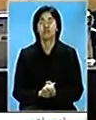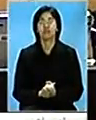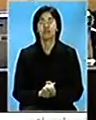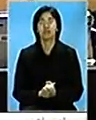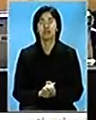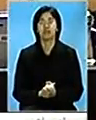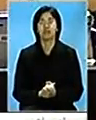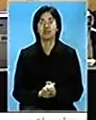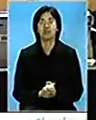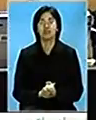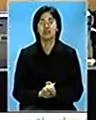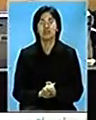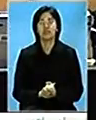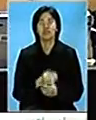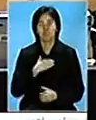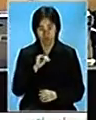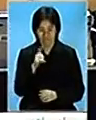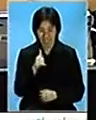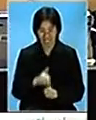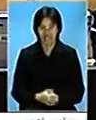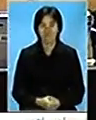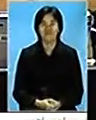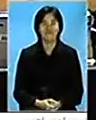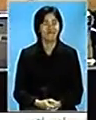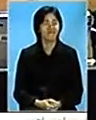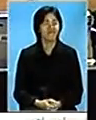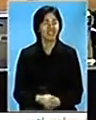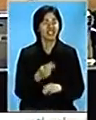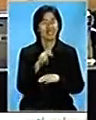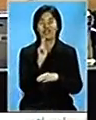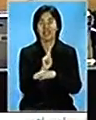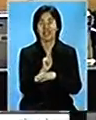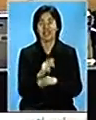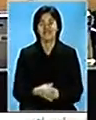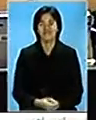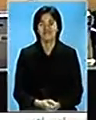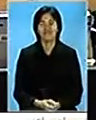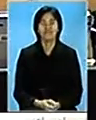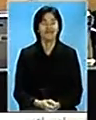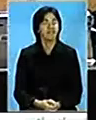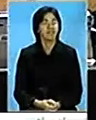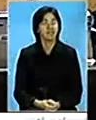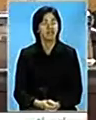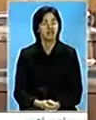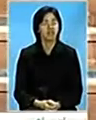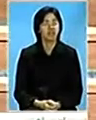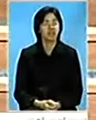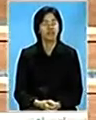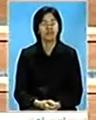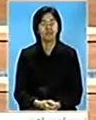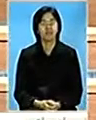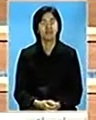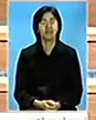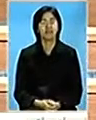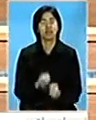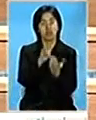พแต่ผมก็ไม่แน่ใจในคำพูดที่พูดไปนะครับท่านประธานครับผมมาดู ใน